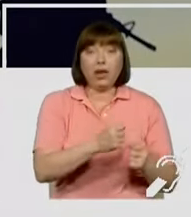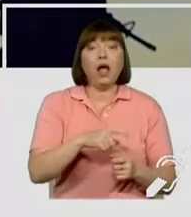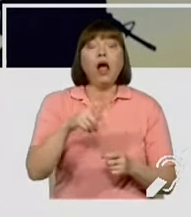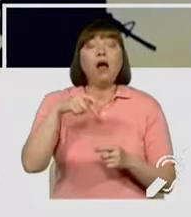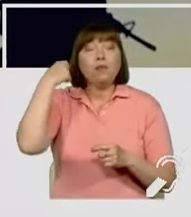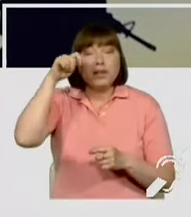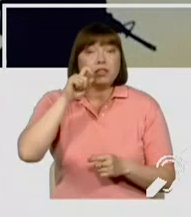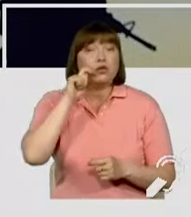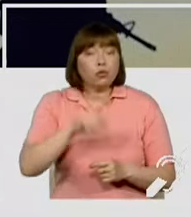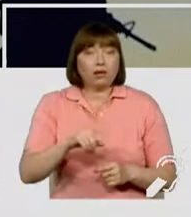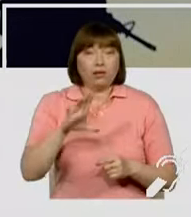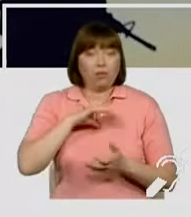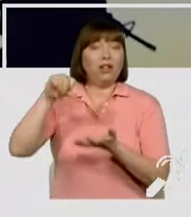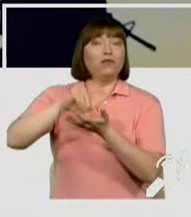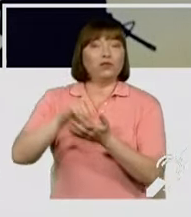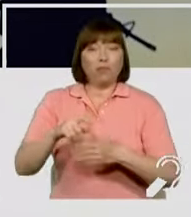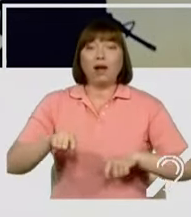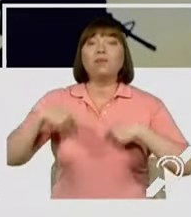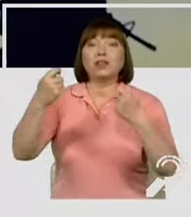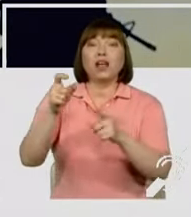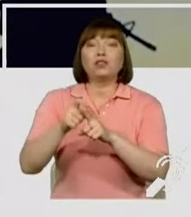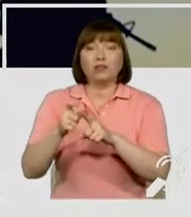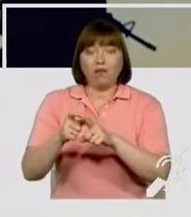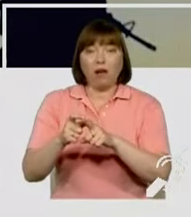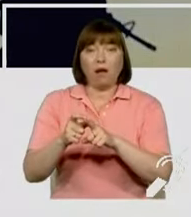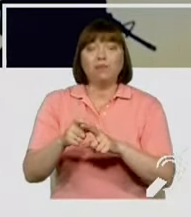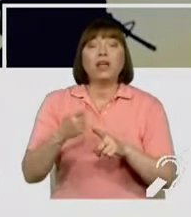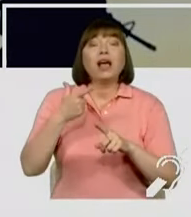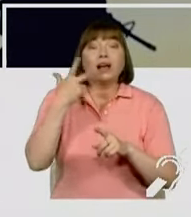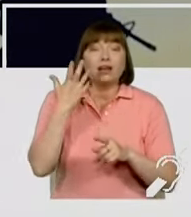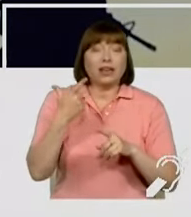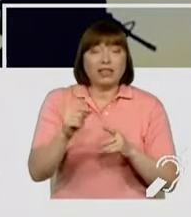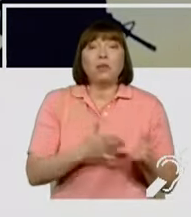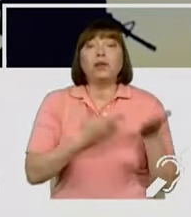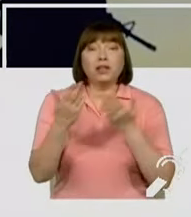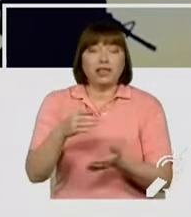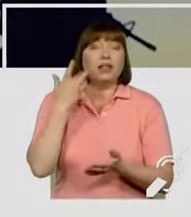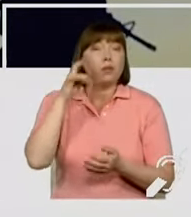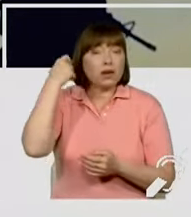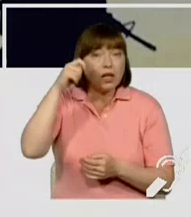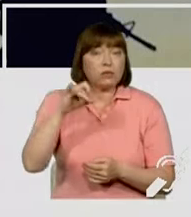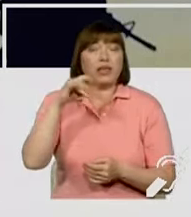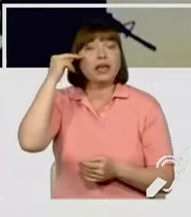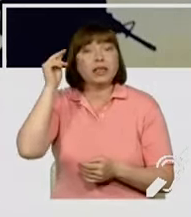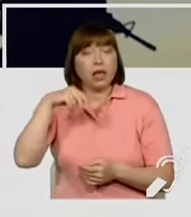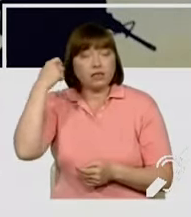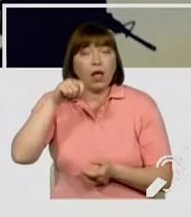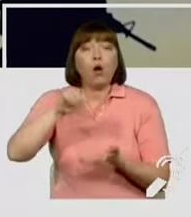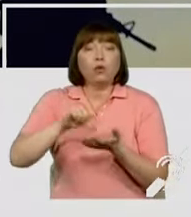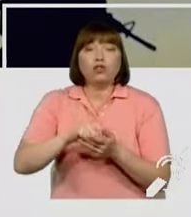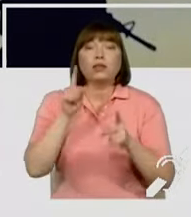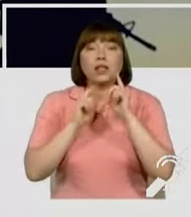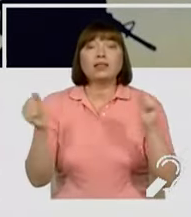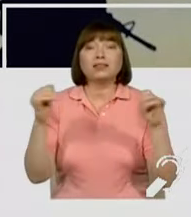Kiev, Volodymyr Zelensky, a transmis un mesaj emoționant în care i-a invitat pe Joe Biden și Xi Jinping să participe la summitul